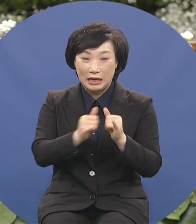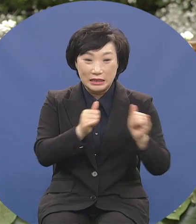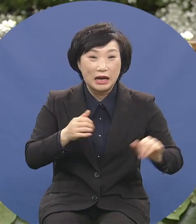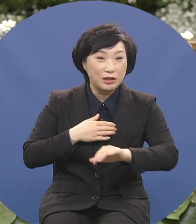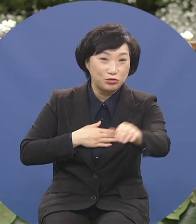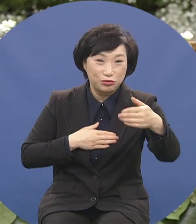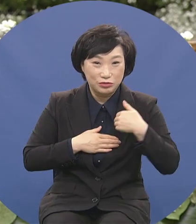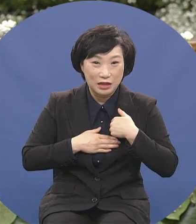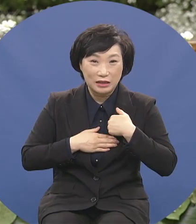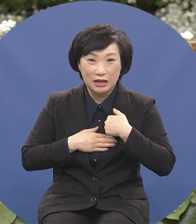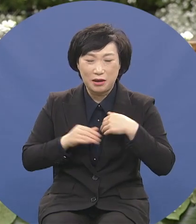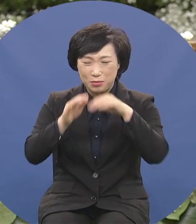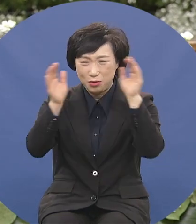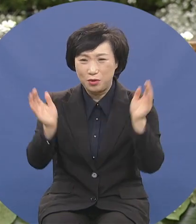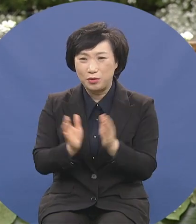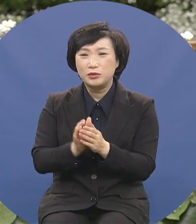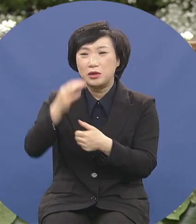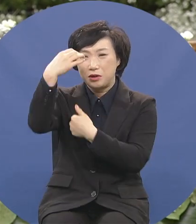피조물들에게 부여하신